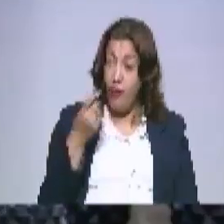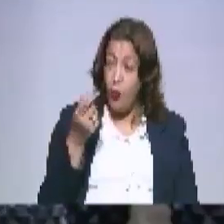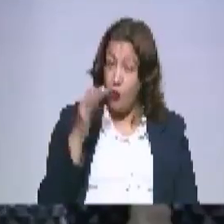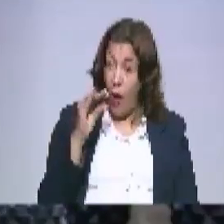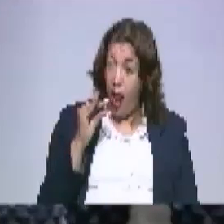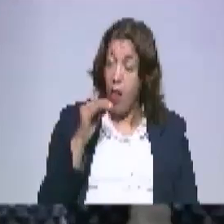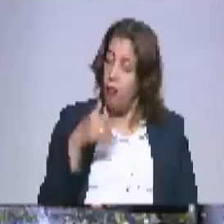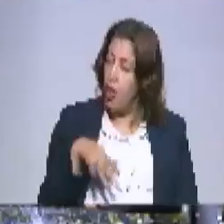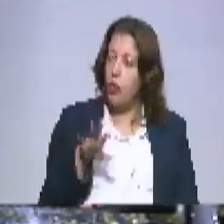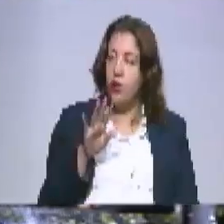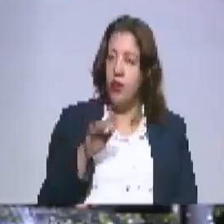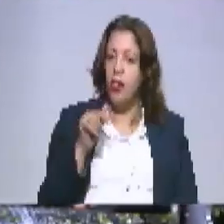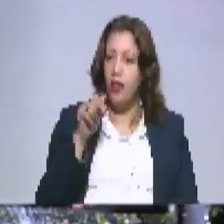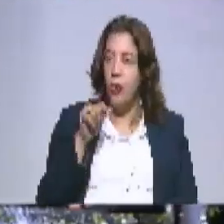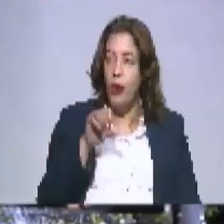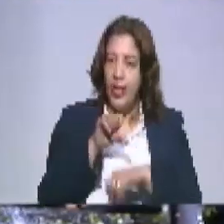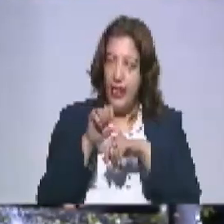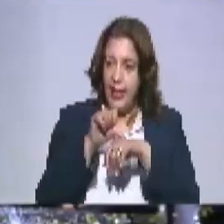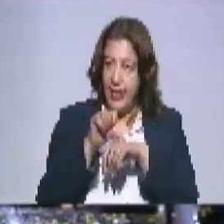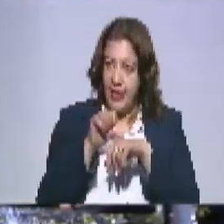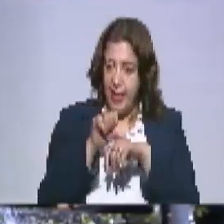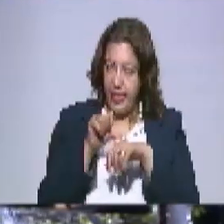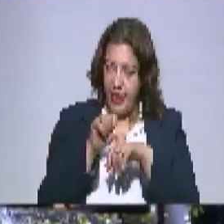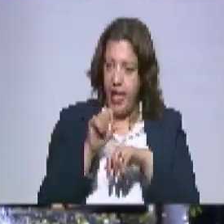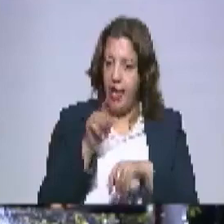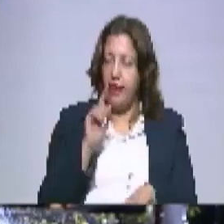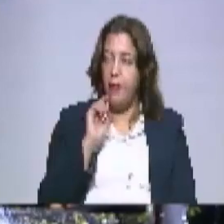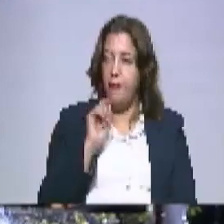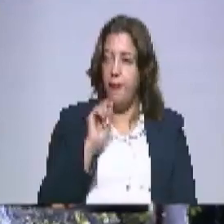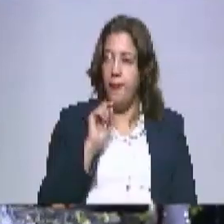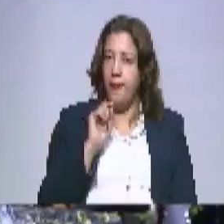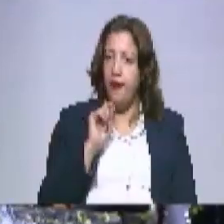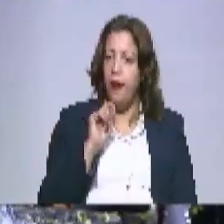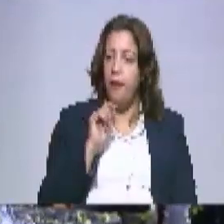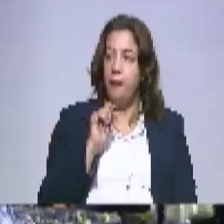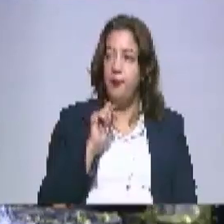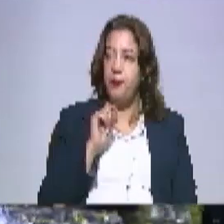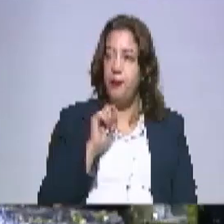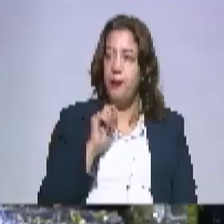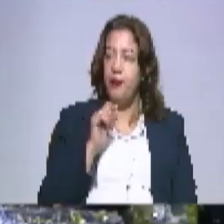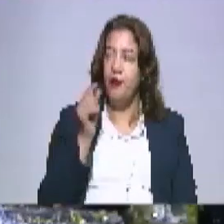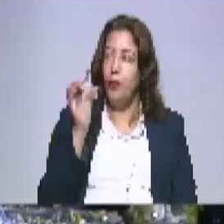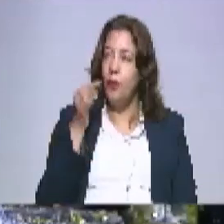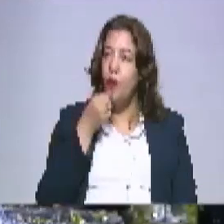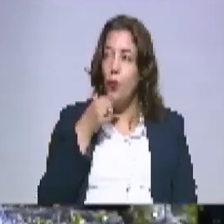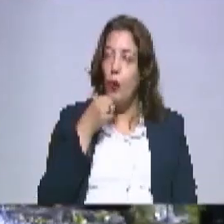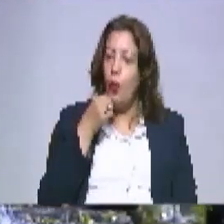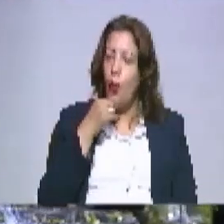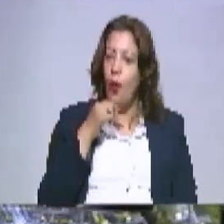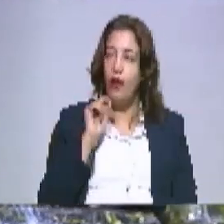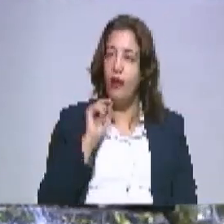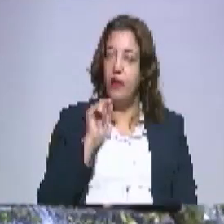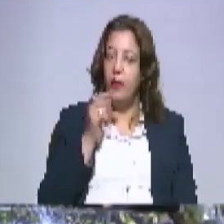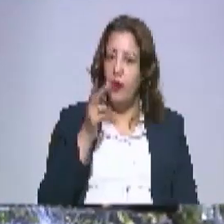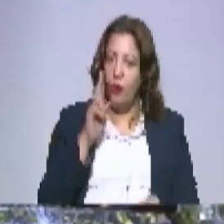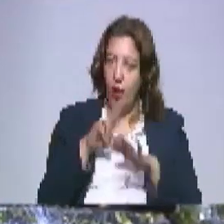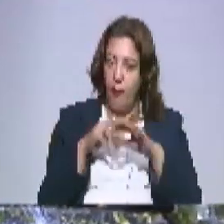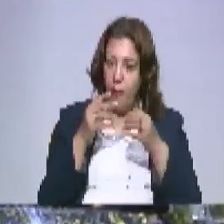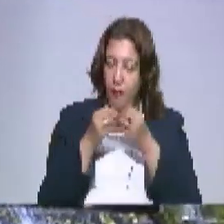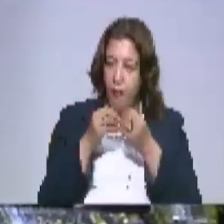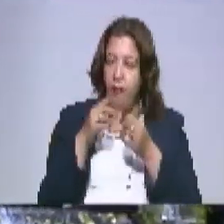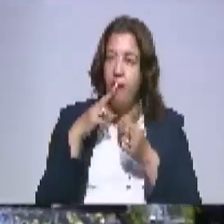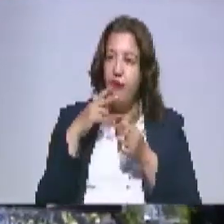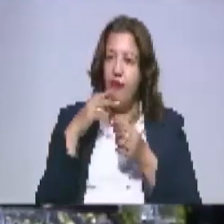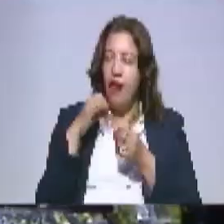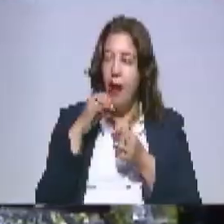بقى الشعريه بتاعتنا، شويه زيت نباتي كده لو انت مش عايزه زيت زيتون. ماشي. مش كتير، وهننزل عليهم بالشعريه اللي